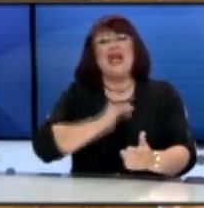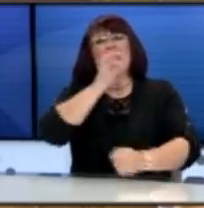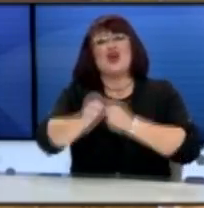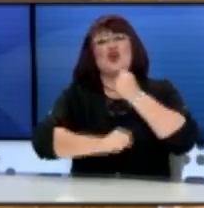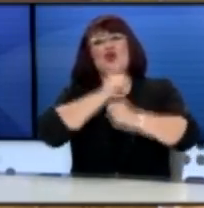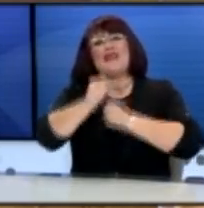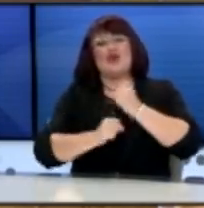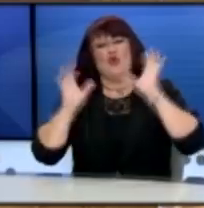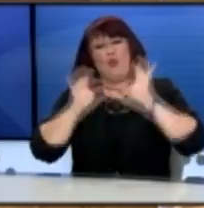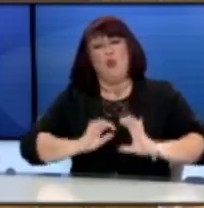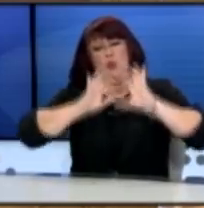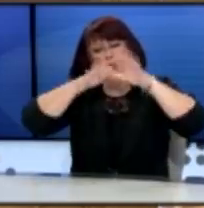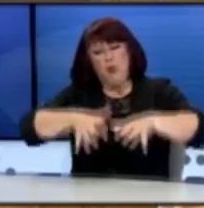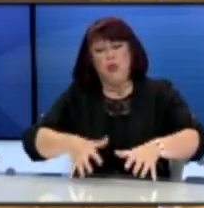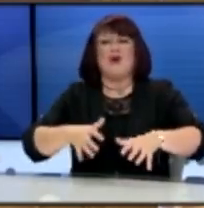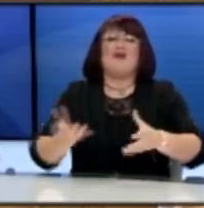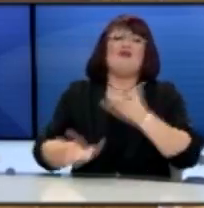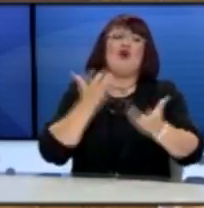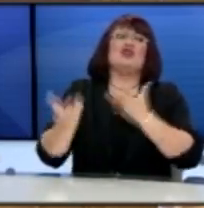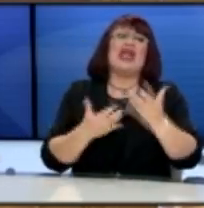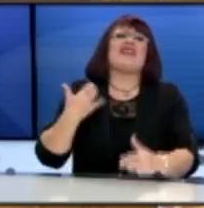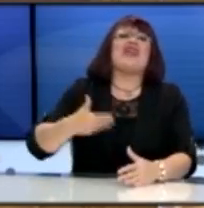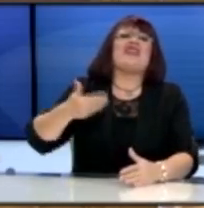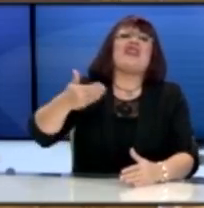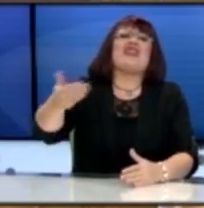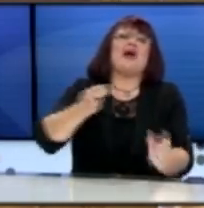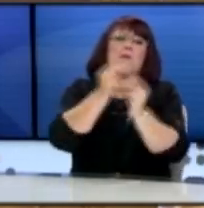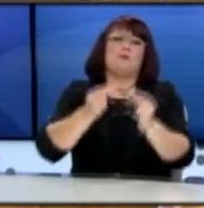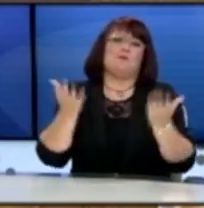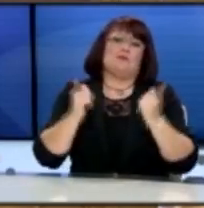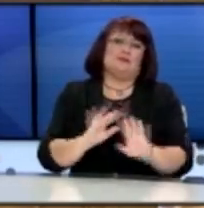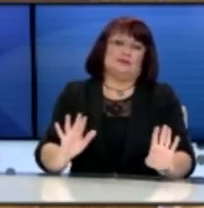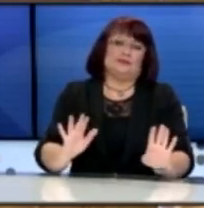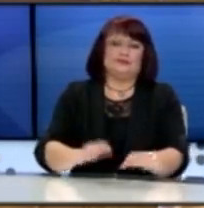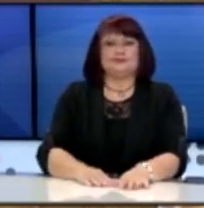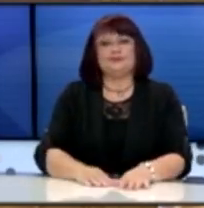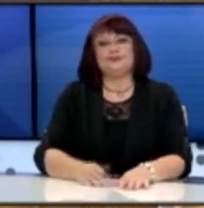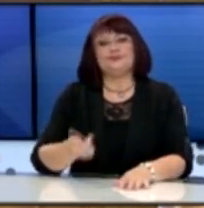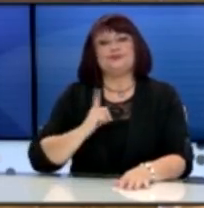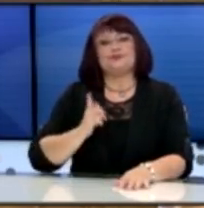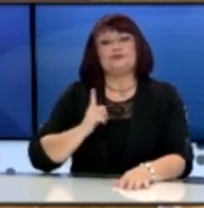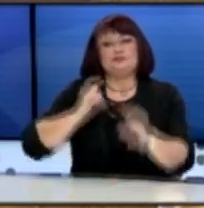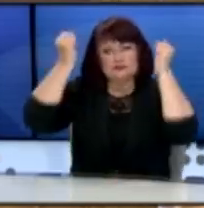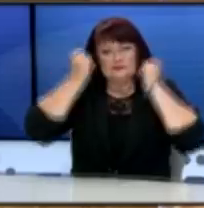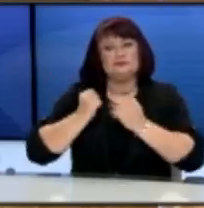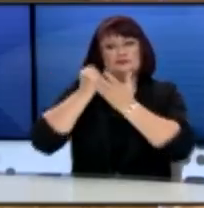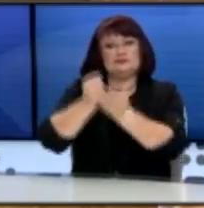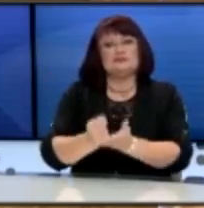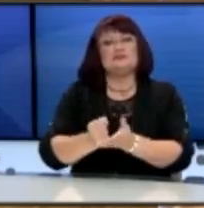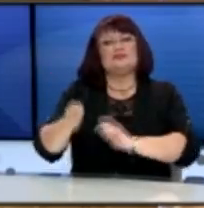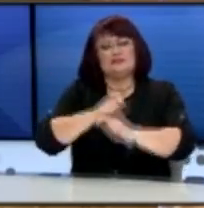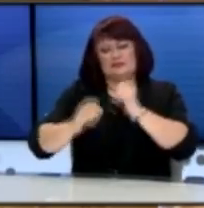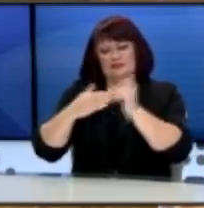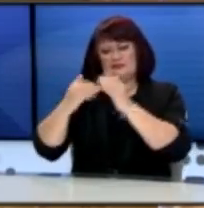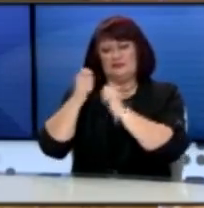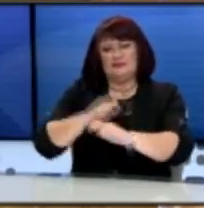και πνίγεται, που κάθε φορά ακούει όλο υποσχέσεις χωρίς αντίκρισμα. Ακόμα περιμένουν τις αποζημιώσεις, τα έργα